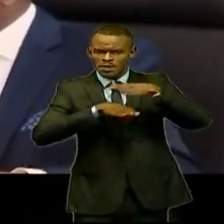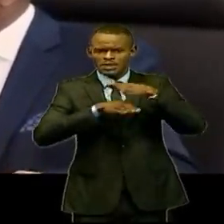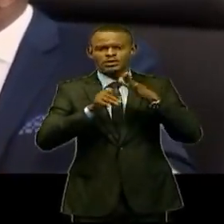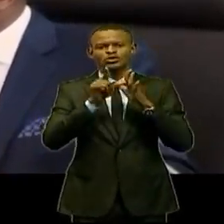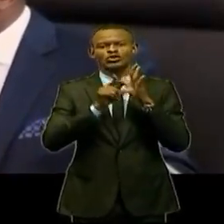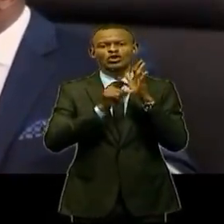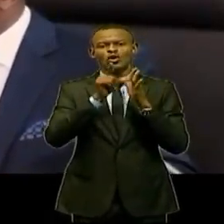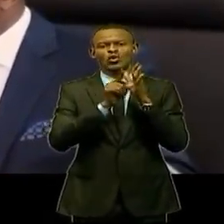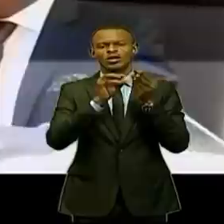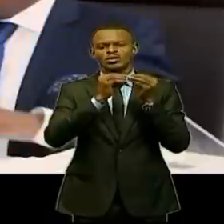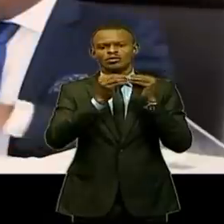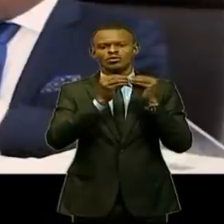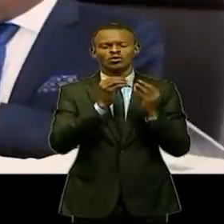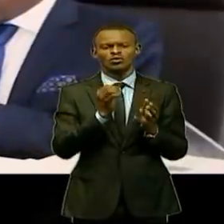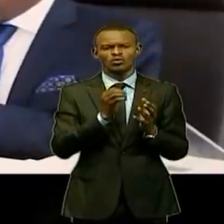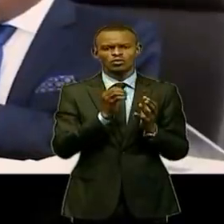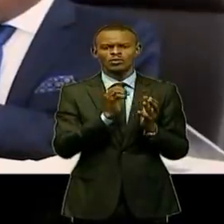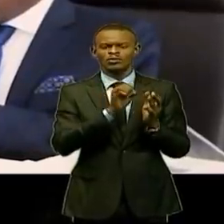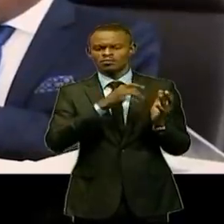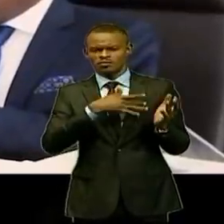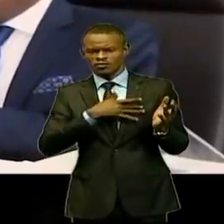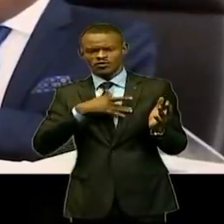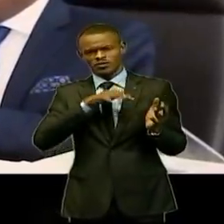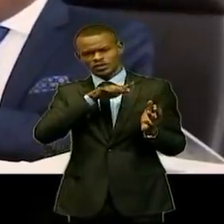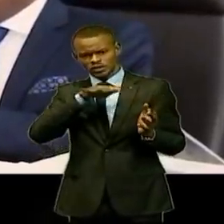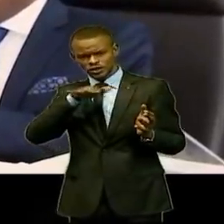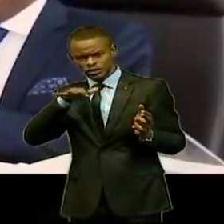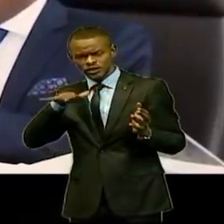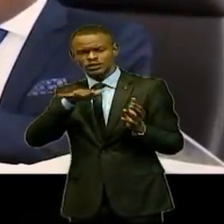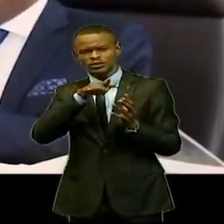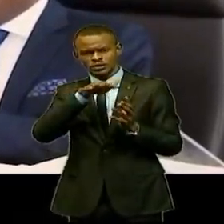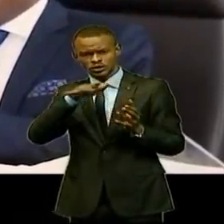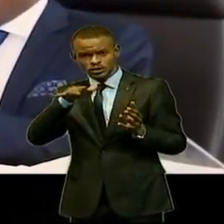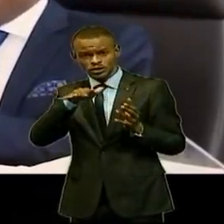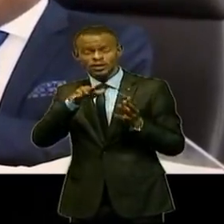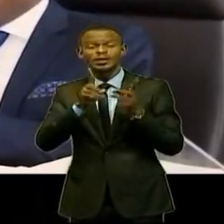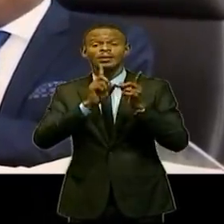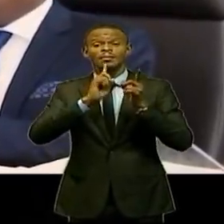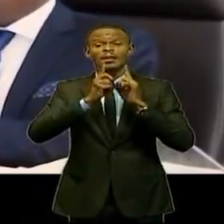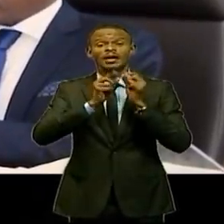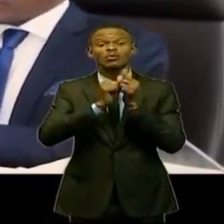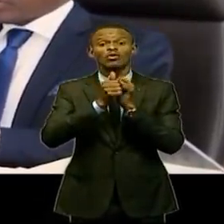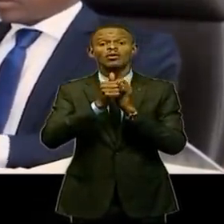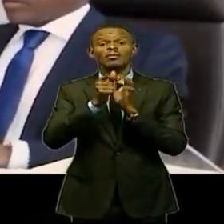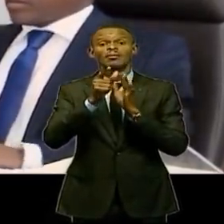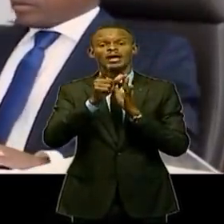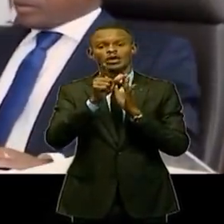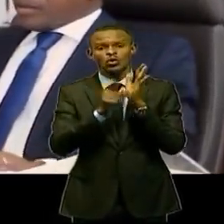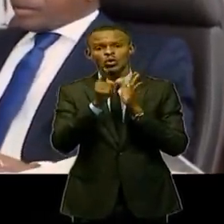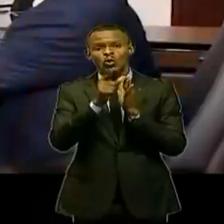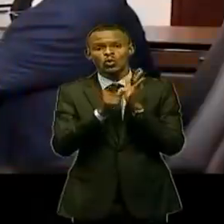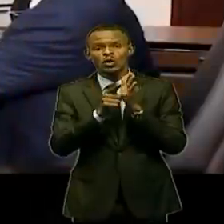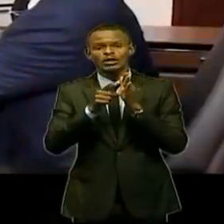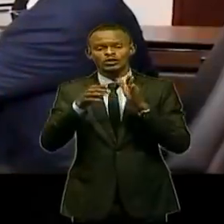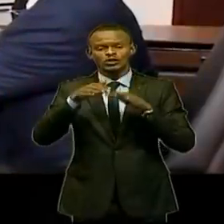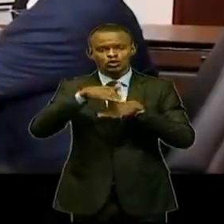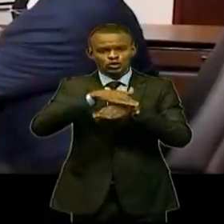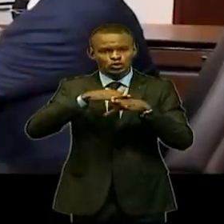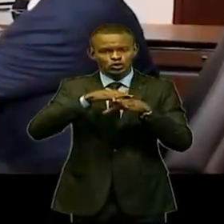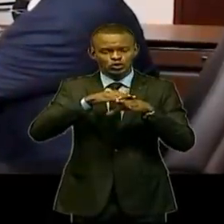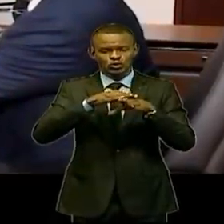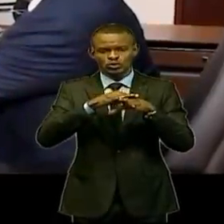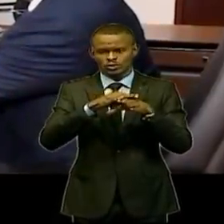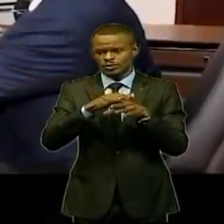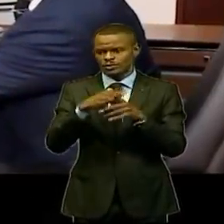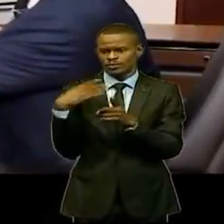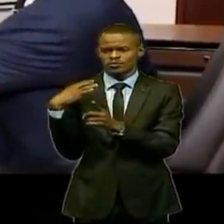du 8 février 2017 fixant les règles applicables à la sous-traitance dans le secteur privé et ses décrets